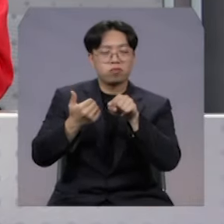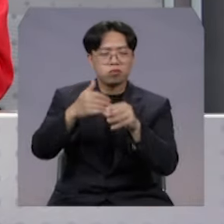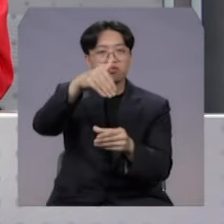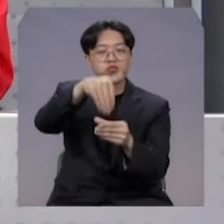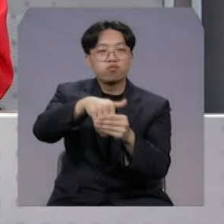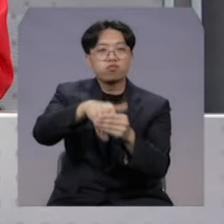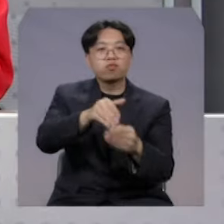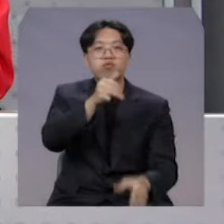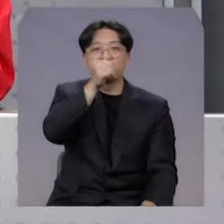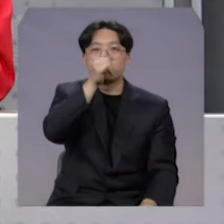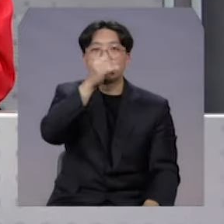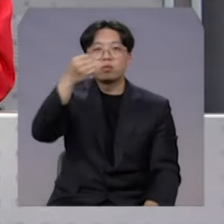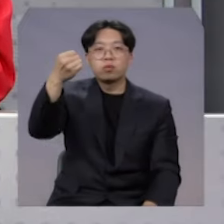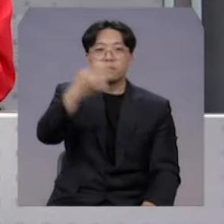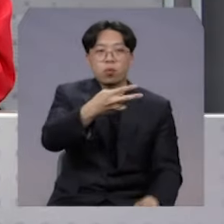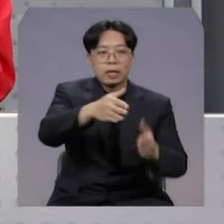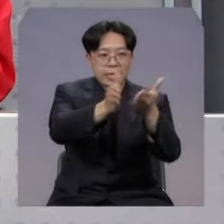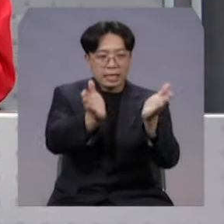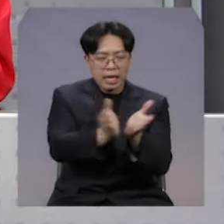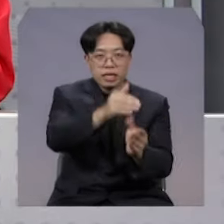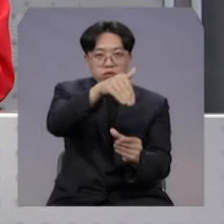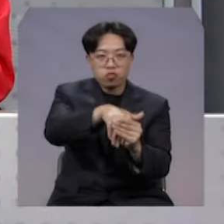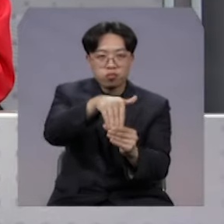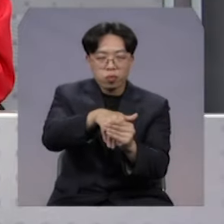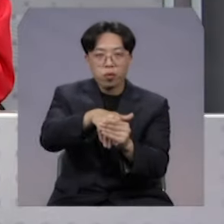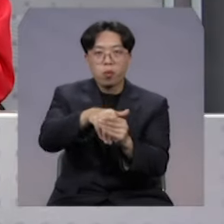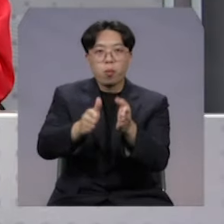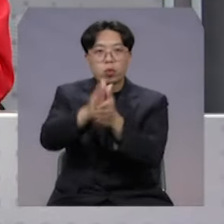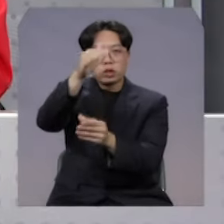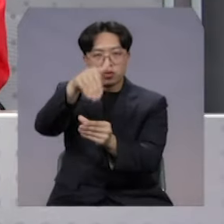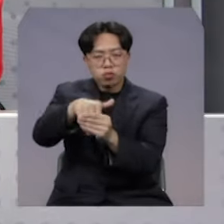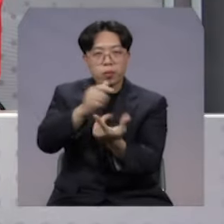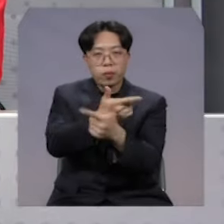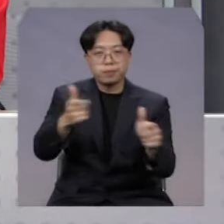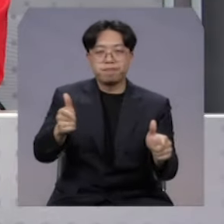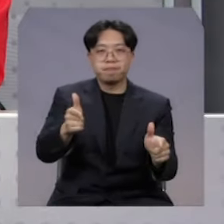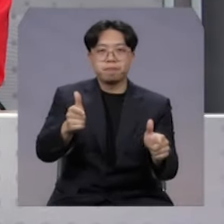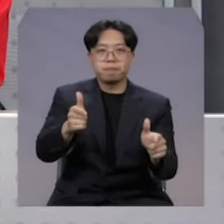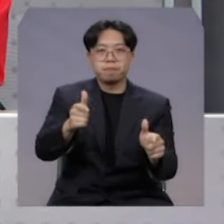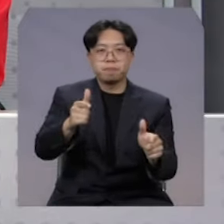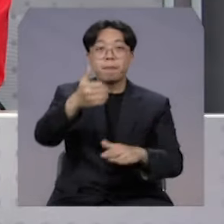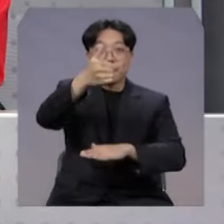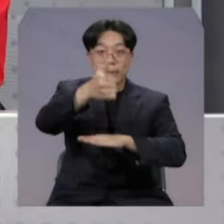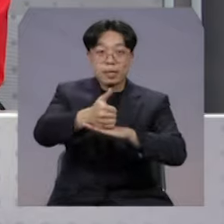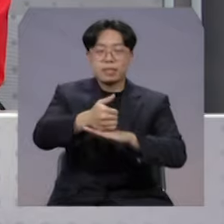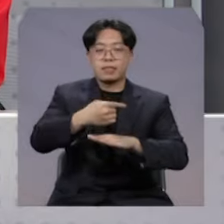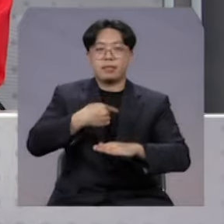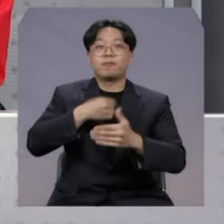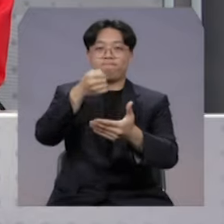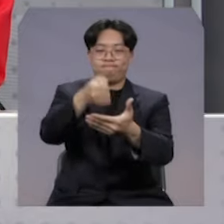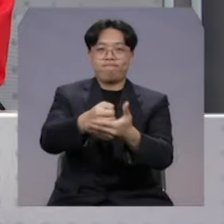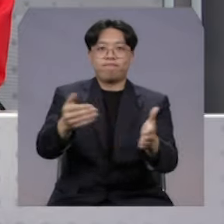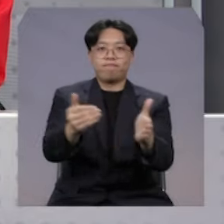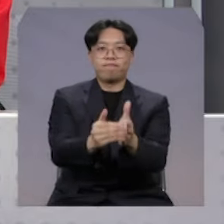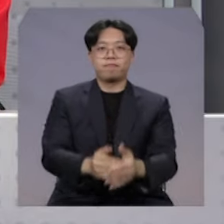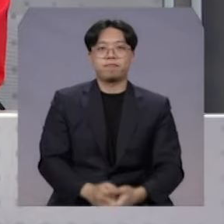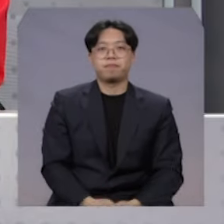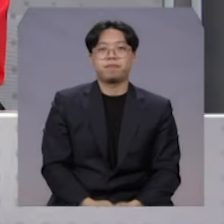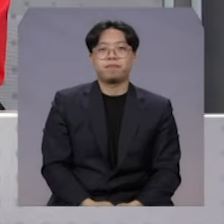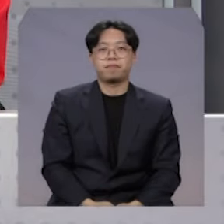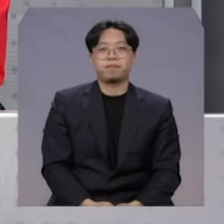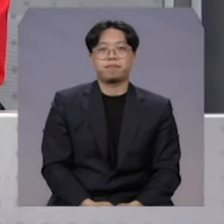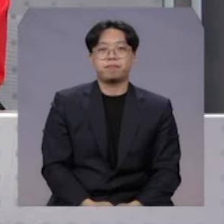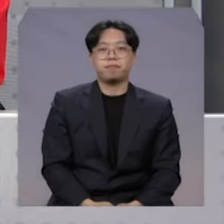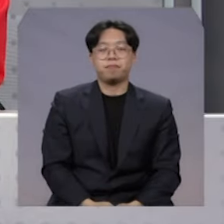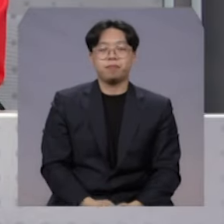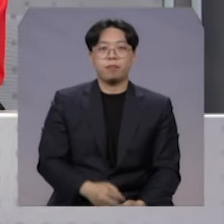당원 투표와 시민 투표 50% 예, 50%를 해서 예, 그 과정을 통해서 네네, 그러면, 제가 이제 예, 후보가 된 것이기 때문에 알겠습니다.